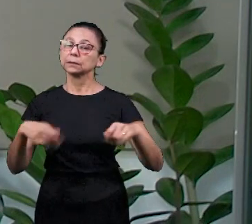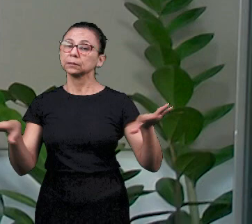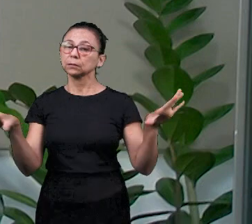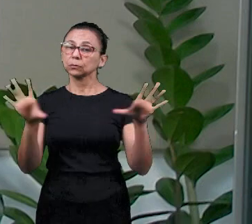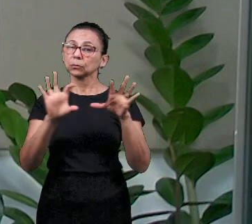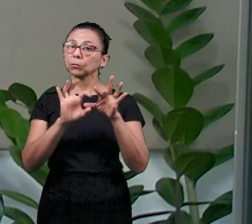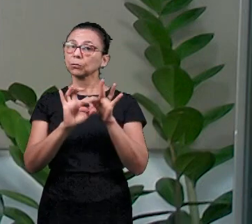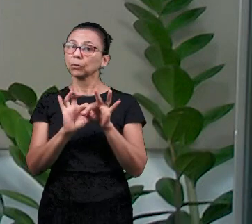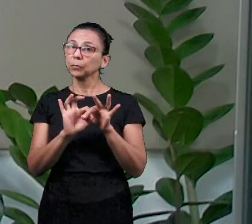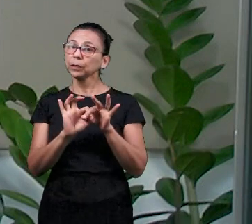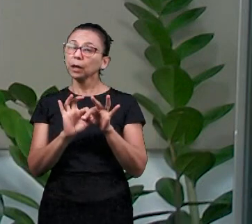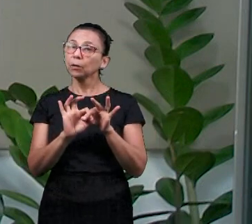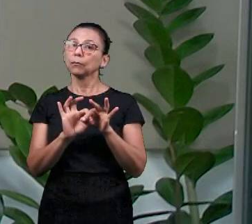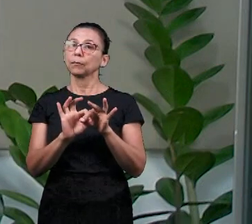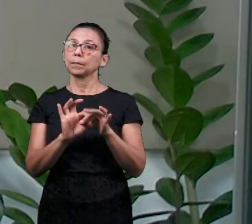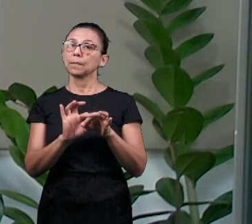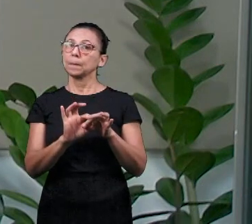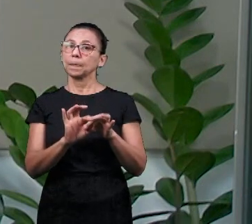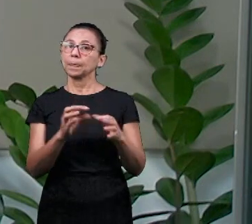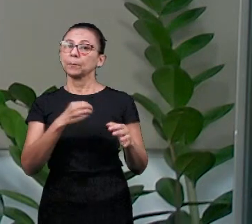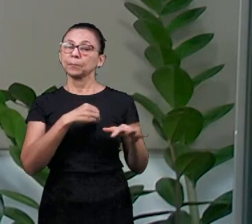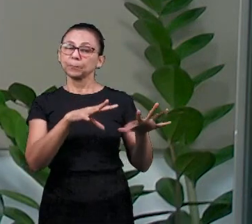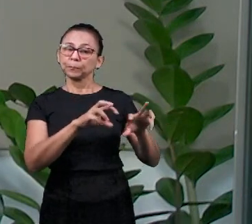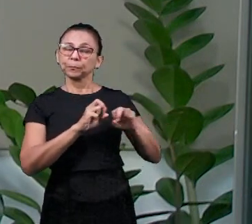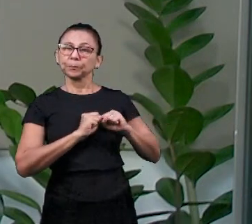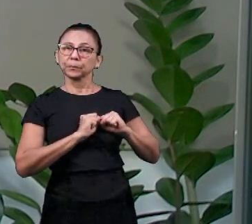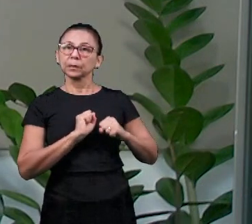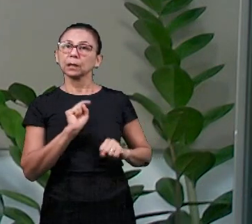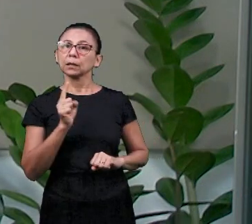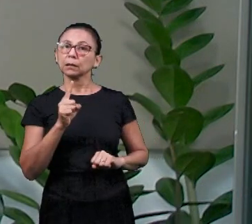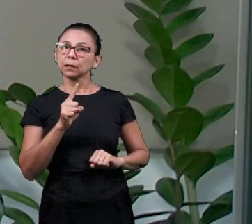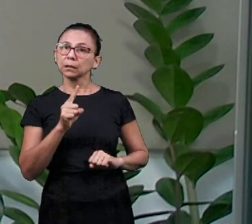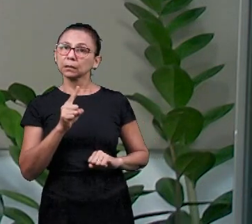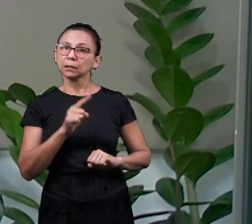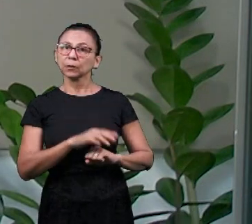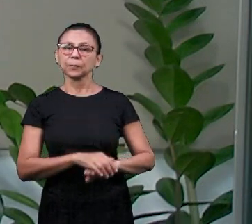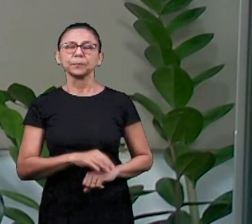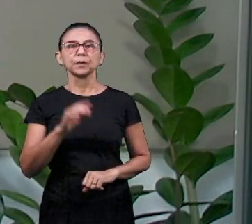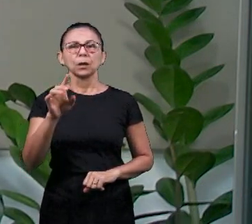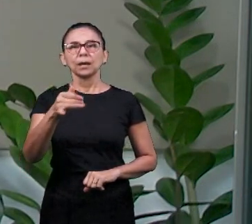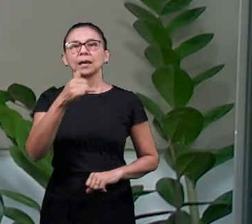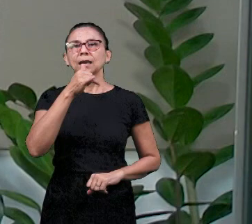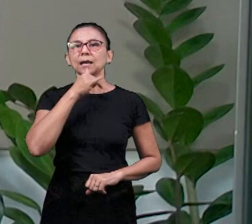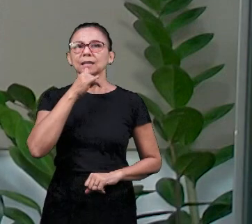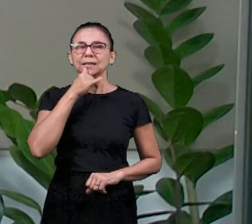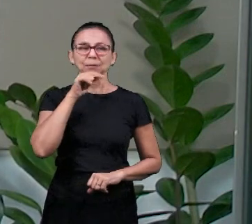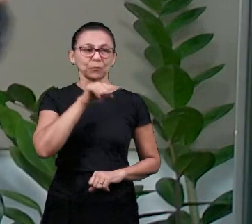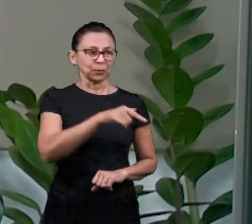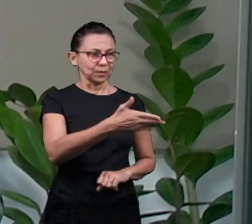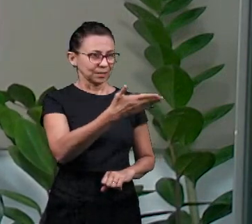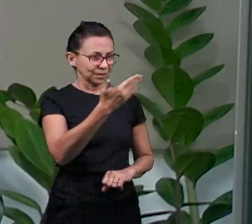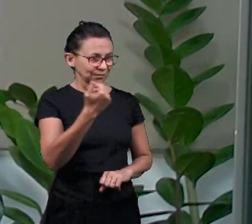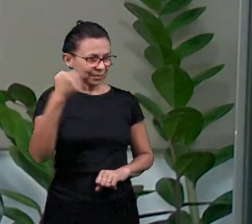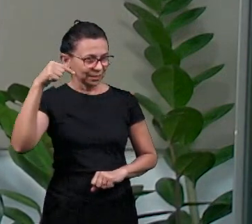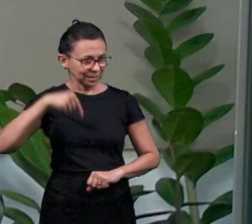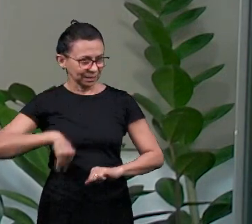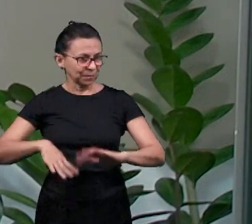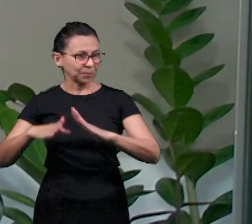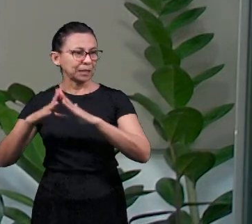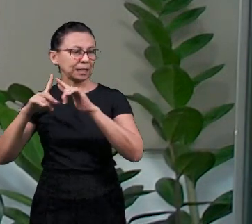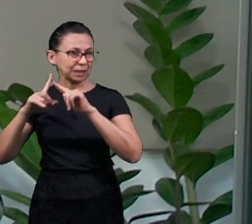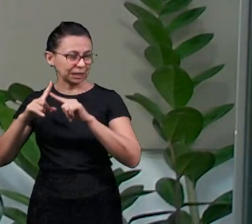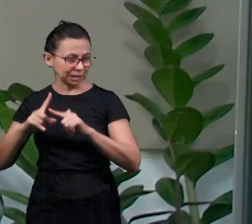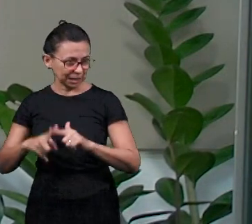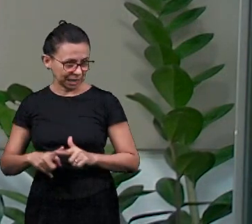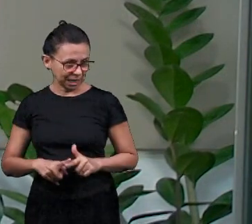de changement, c'est-à-dire d'échange. Ah, tu viens vers notre église, maintenant tu vas être pasteur, maintenant tu vas prendre